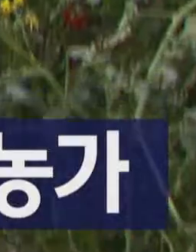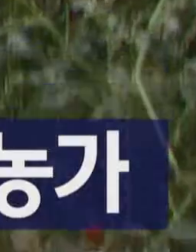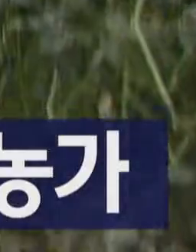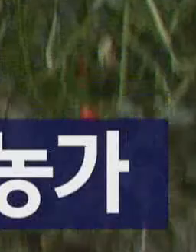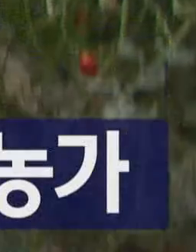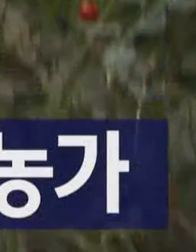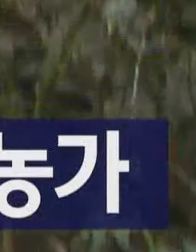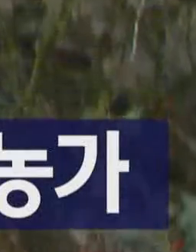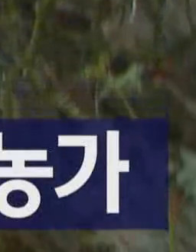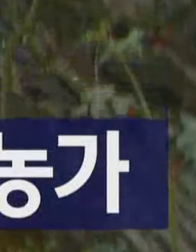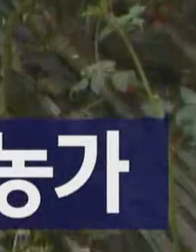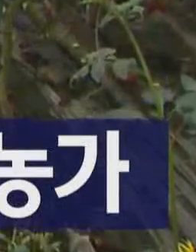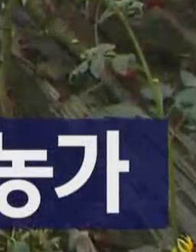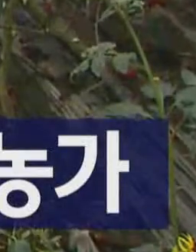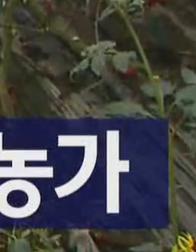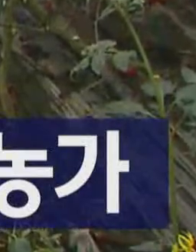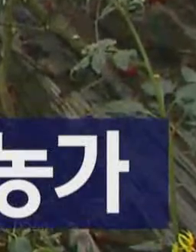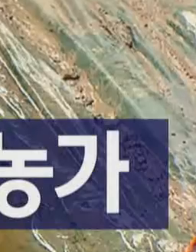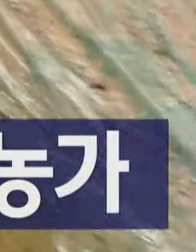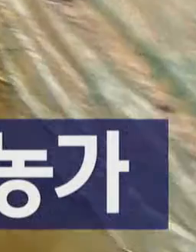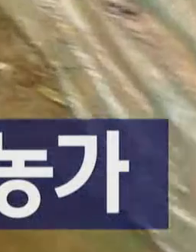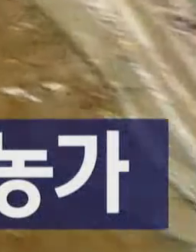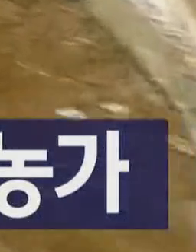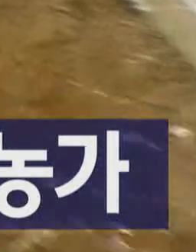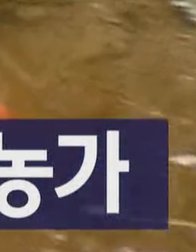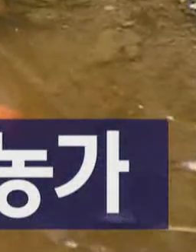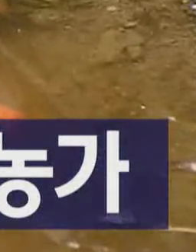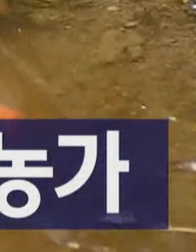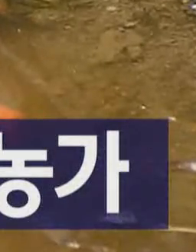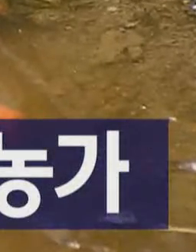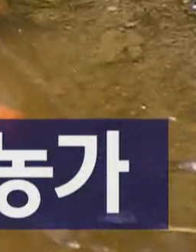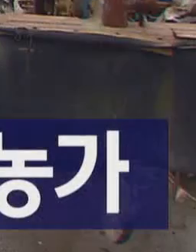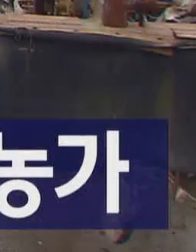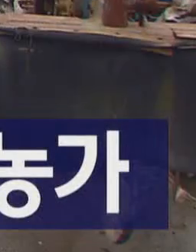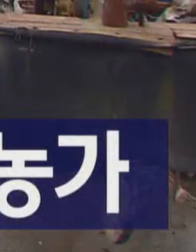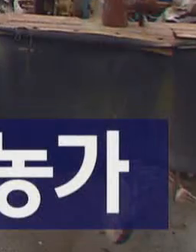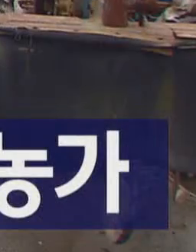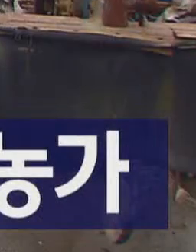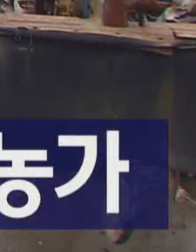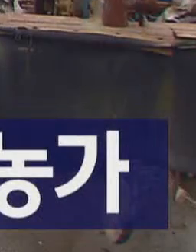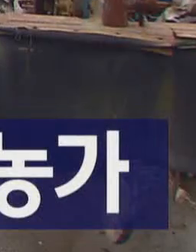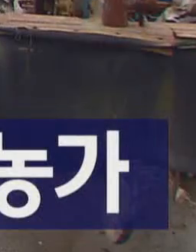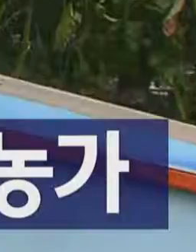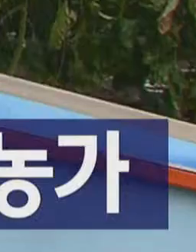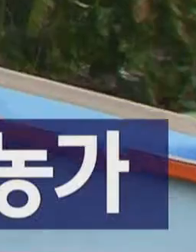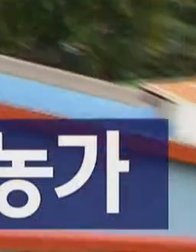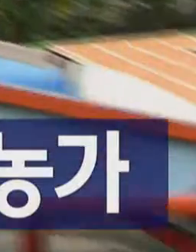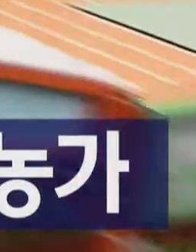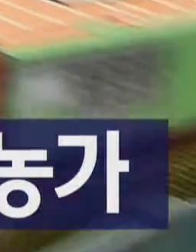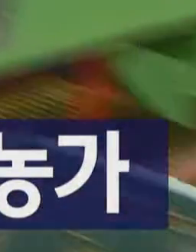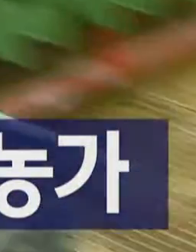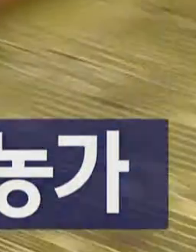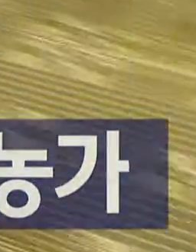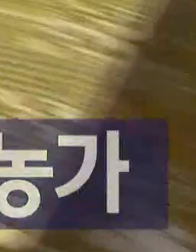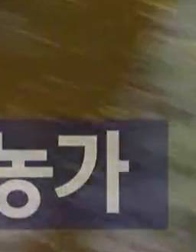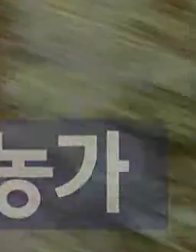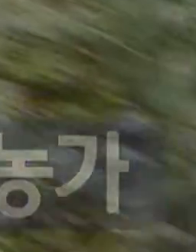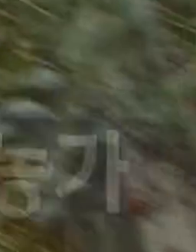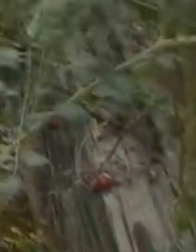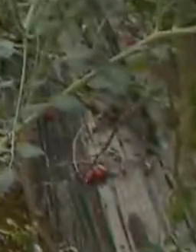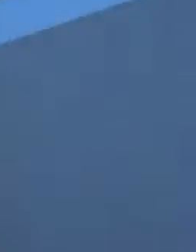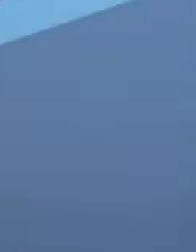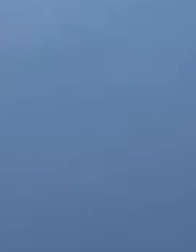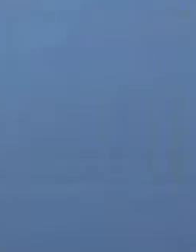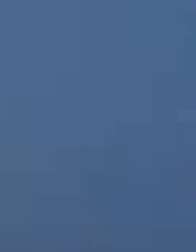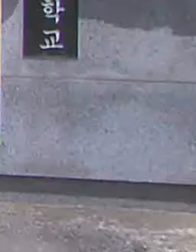경북권에 내린 폭우로 광양 시설하우스 농가에 침수 피해가 발생했습니다. 농민들은 피해가 반복되지 않을까 우려하고 있습니다.